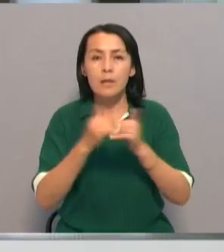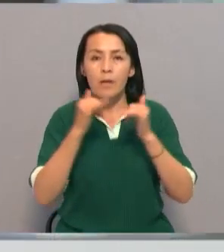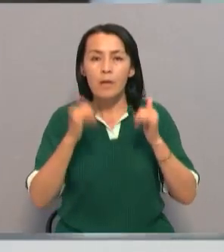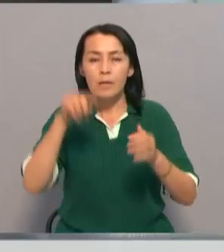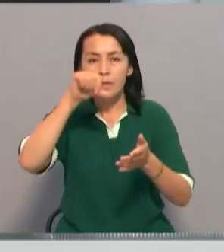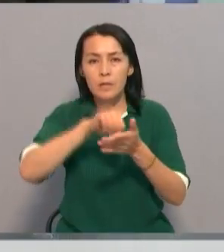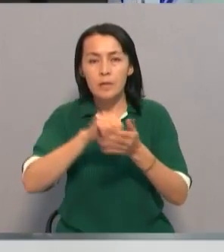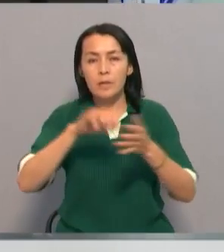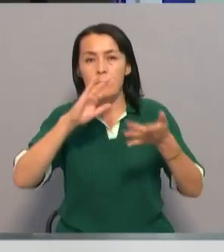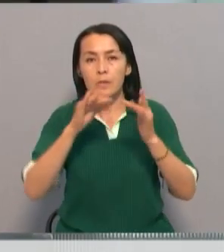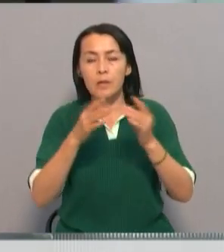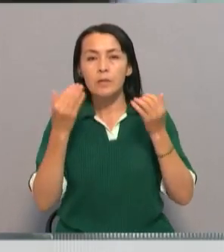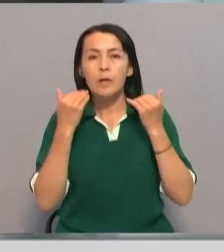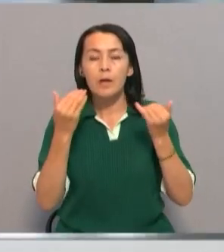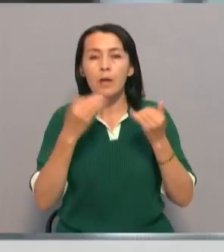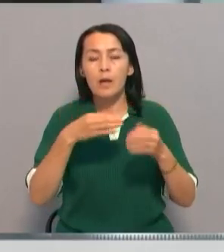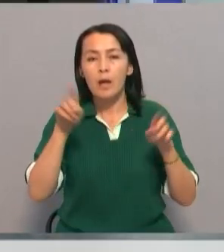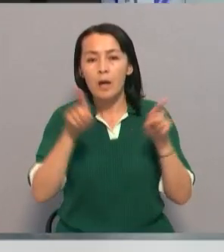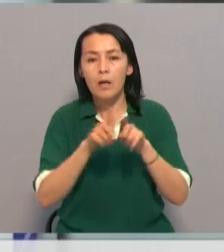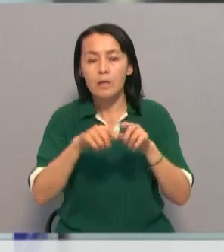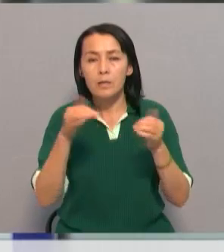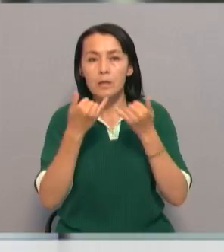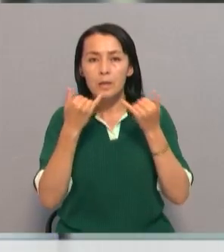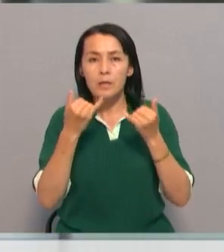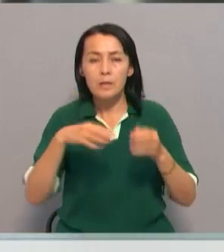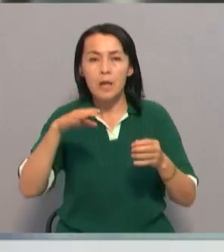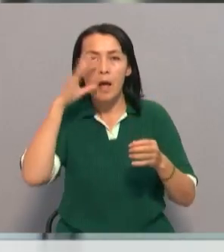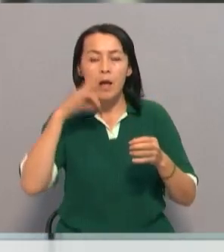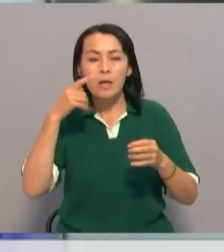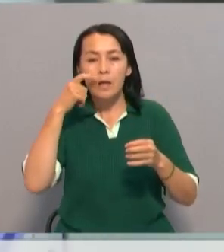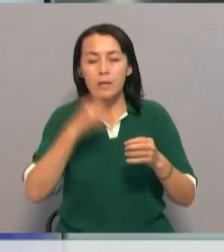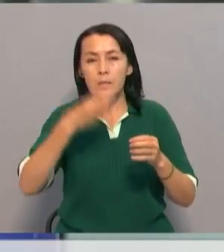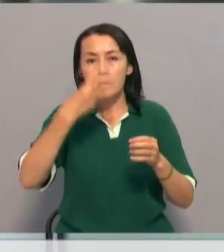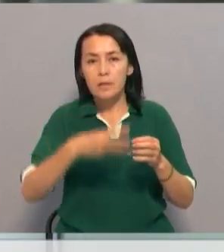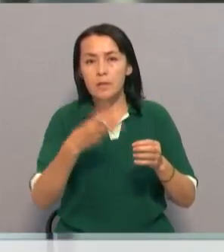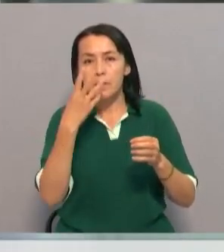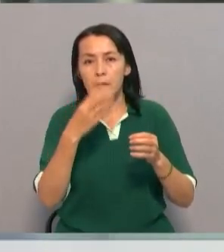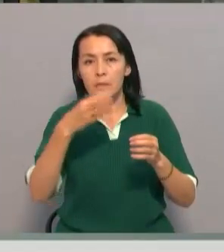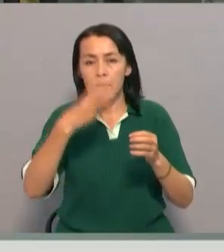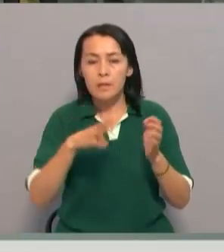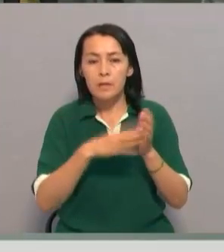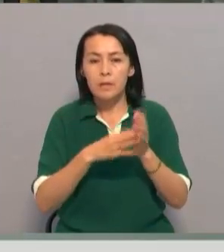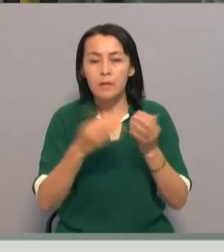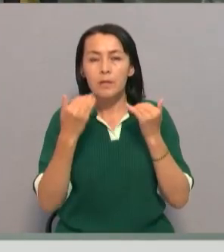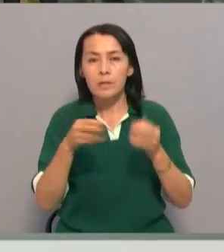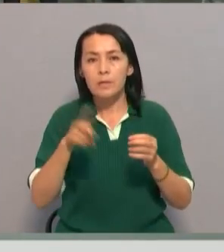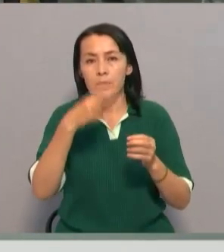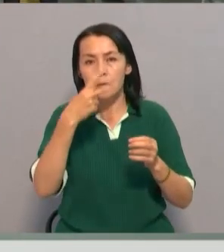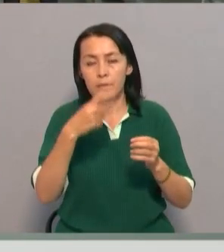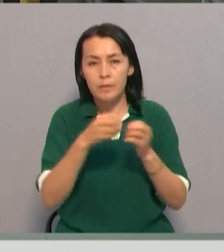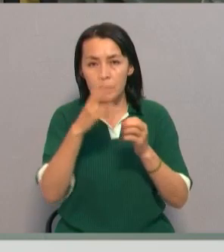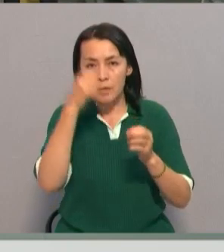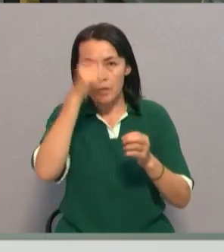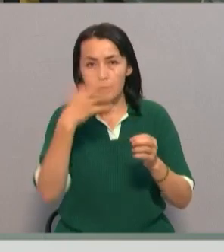динамика внедрения цифровой маркировки. Официальный импорт обуви в Казахстане вырос с 39,5 миллионов пар в 2019 году